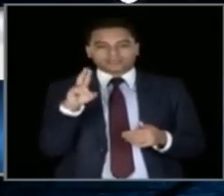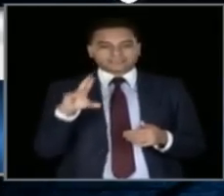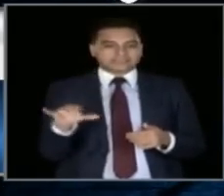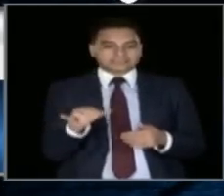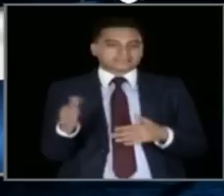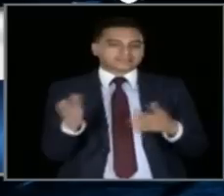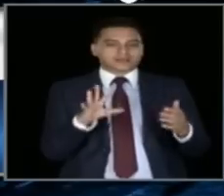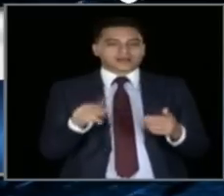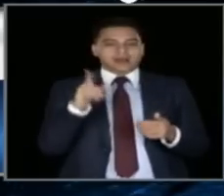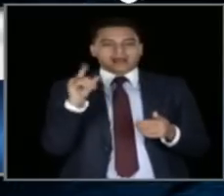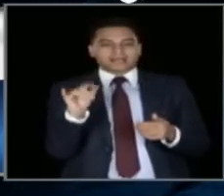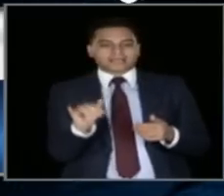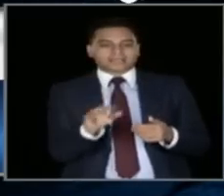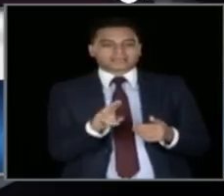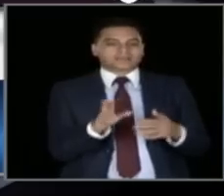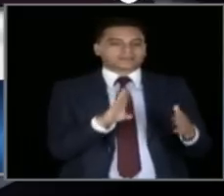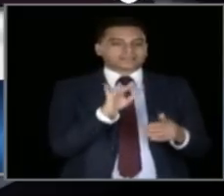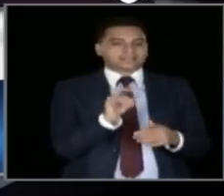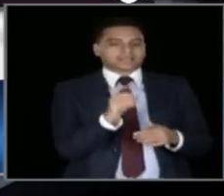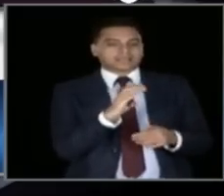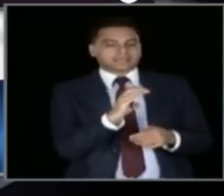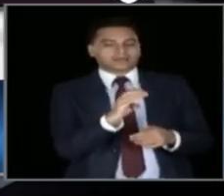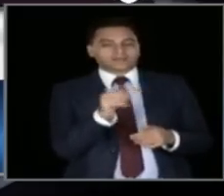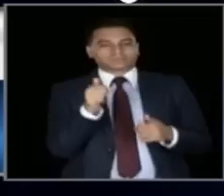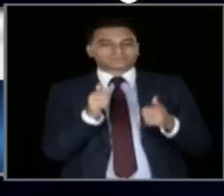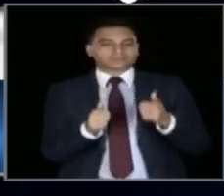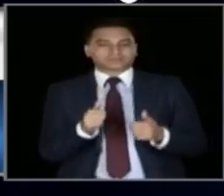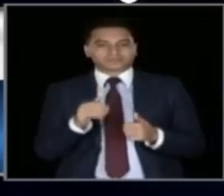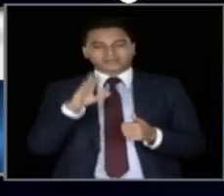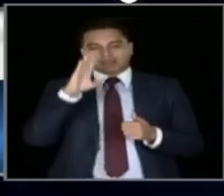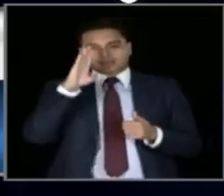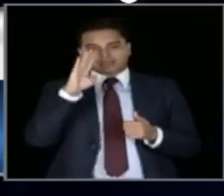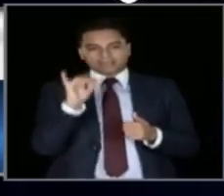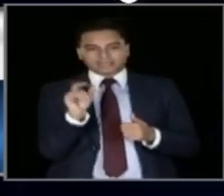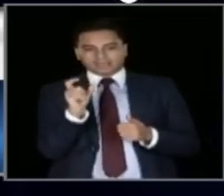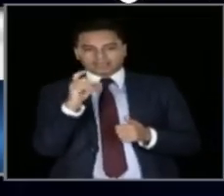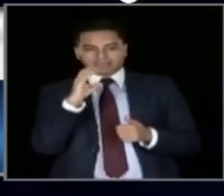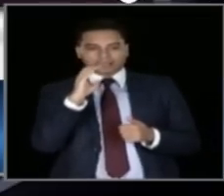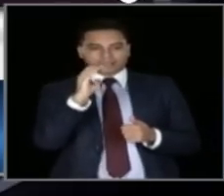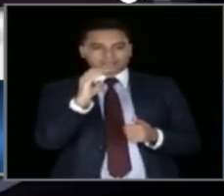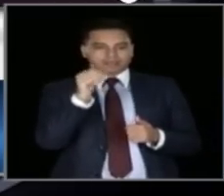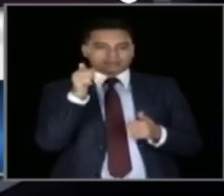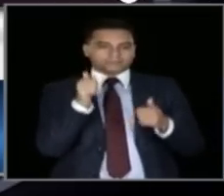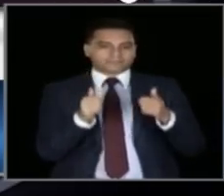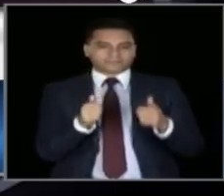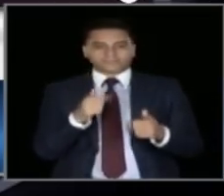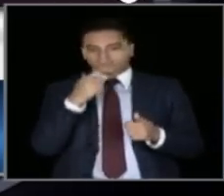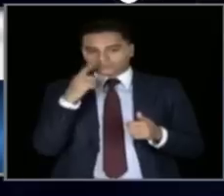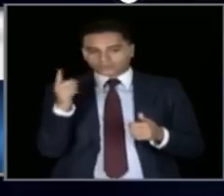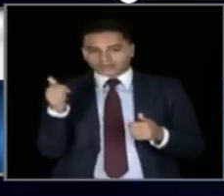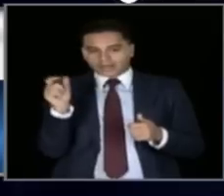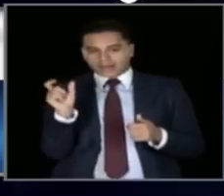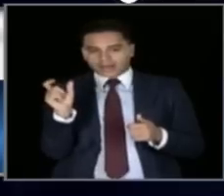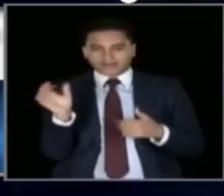كينج. يا سلام، بتاخدي الريسك. يعني إيه بقى ينفين إن شاء الله؟ أن برونتي.